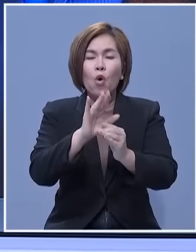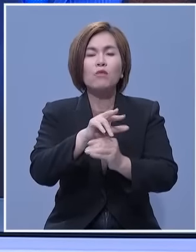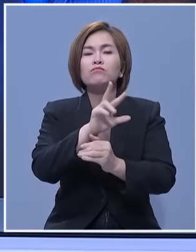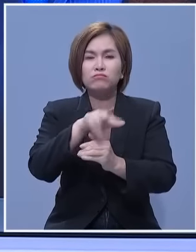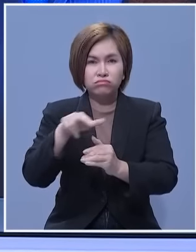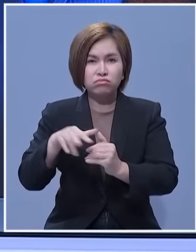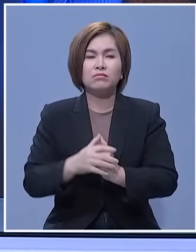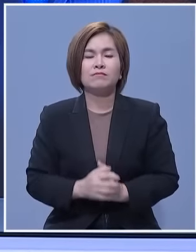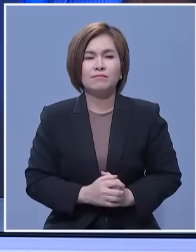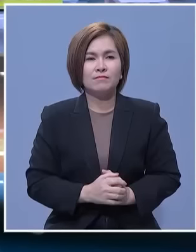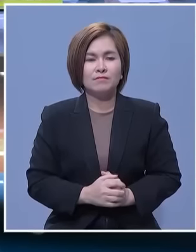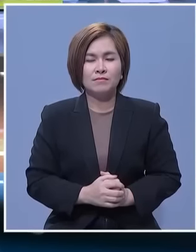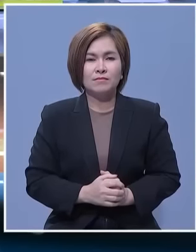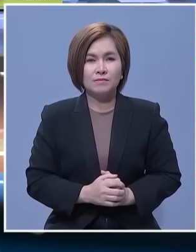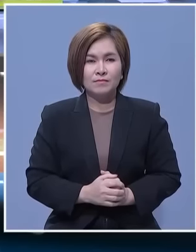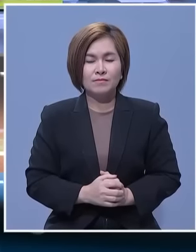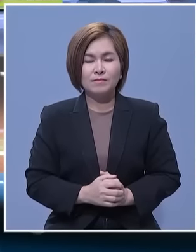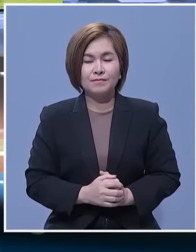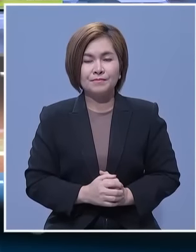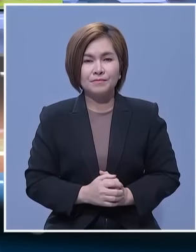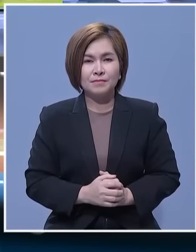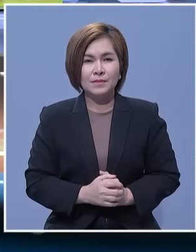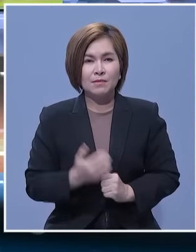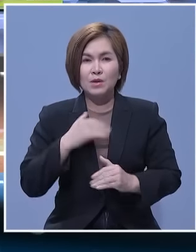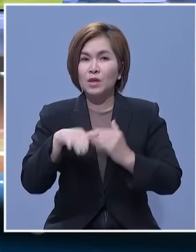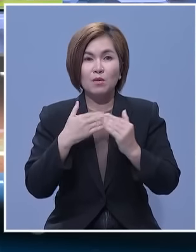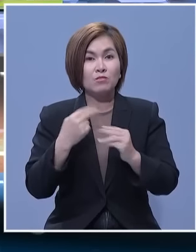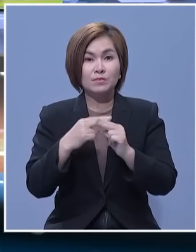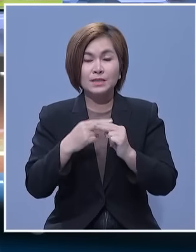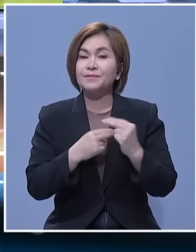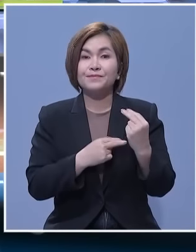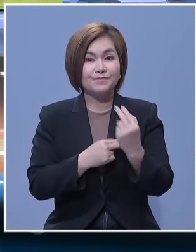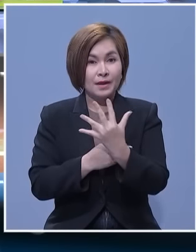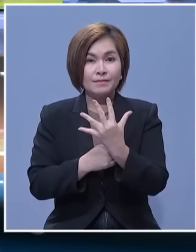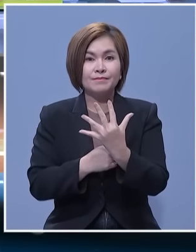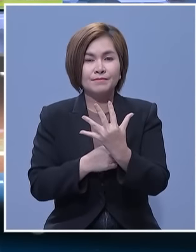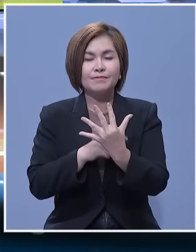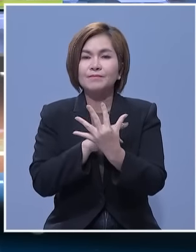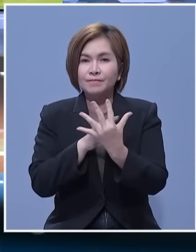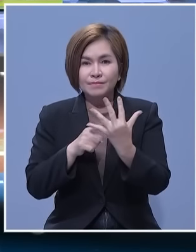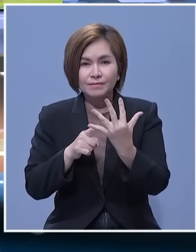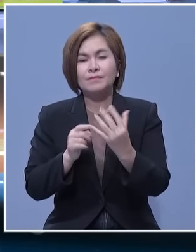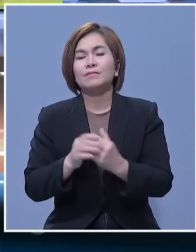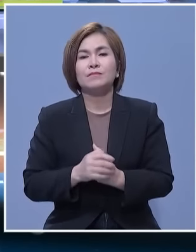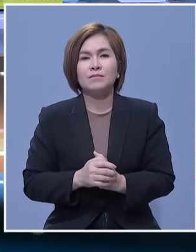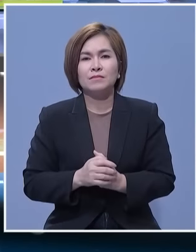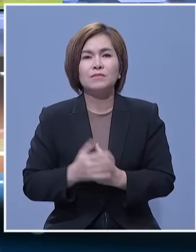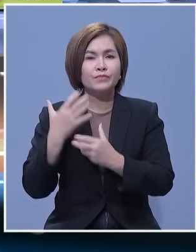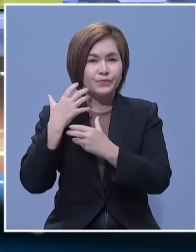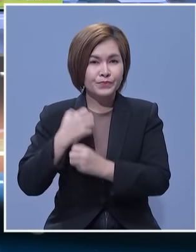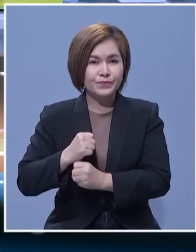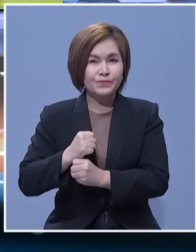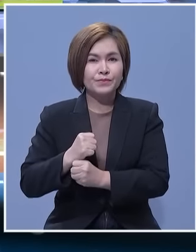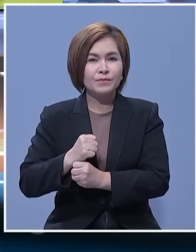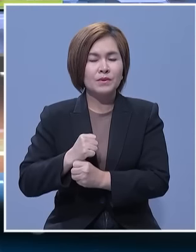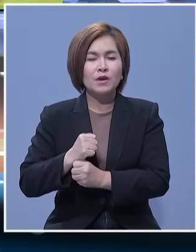ร่วมกันเองเนี่ยนะฮะบรรดาแคนดิเดตของพรรคร่วมจะมีอยู่แค่ 5ท่านณตอนนี้ก็จะไม่นับรวมคุณจุรินใช่มั้ยที่